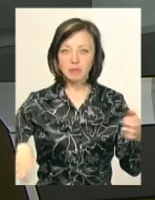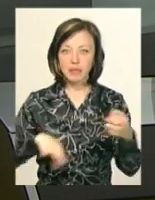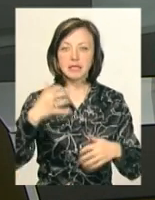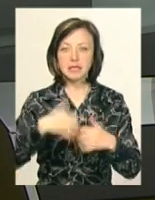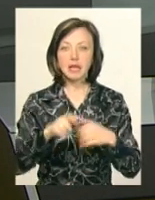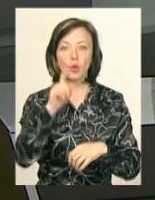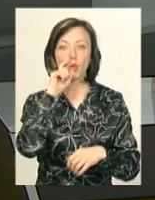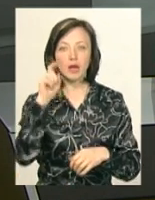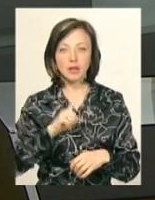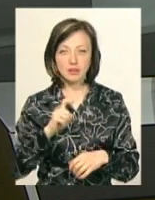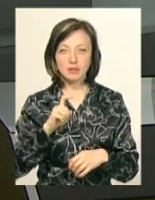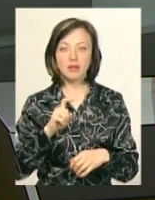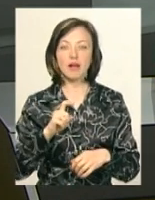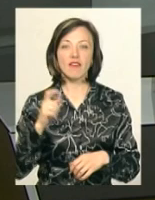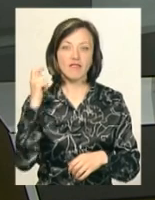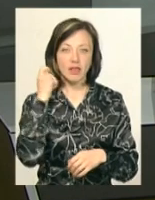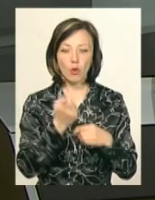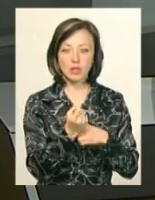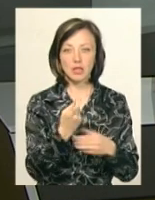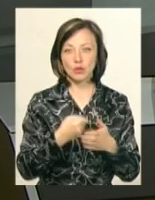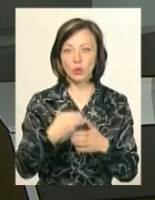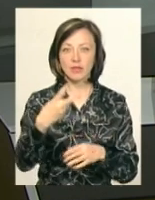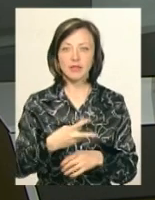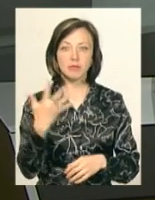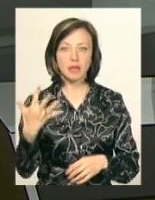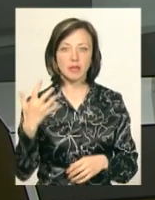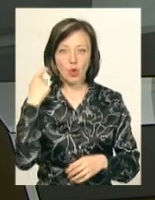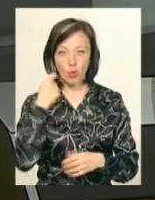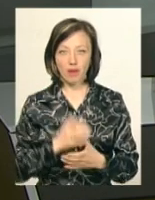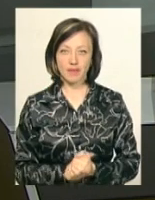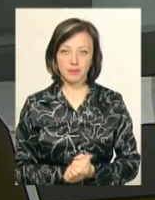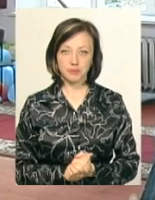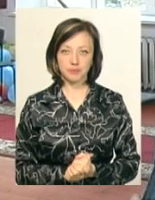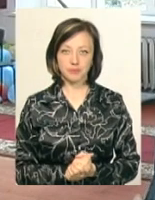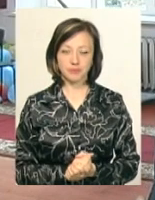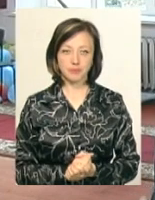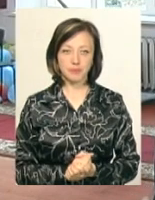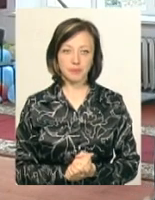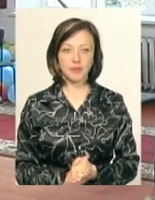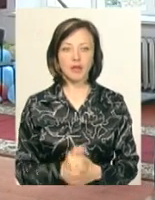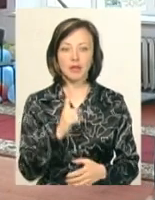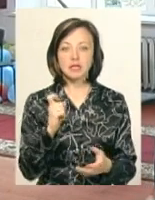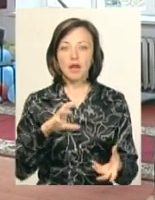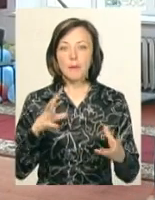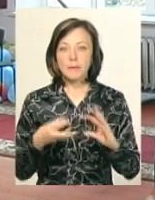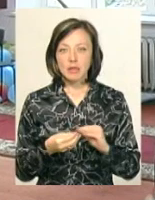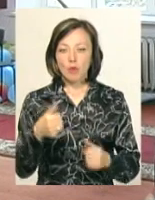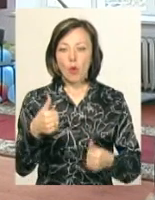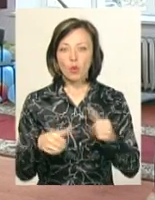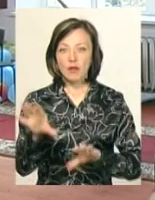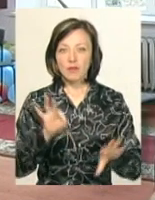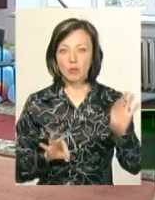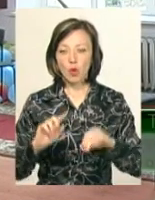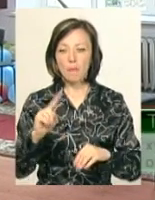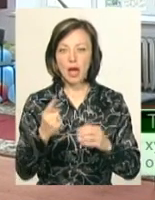українські музиканти, вік конкурсантів від 11 до 25 років. За підсумками конкурсного відбору першого